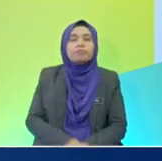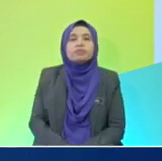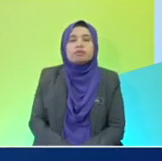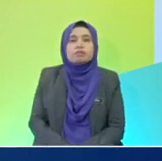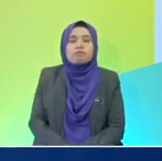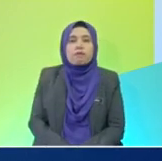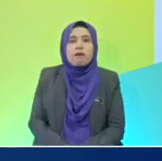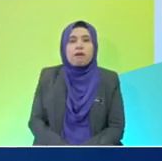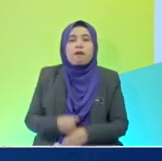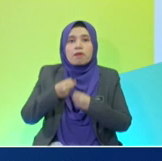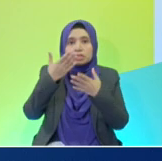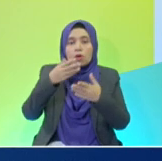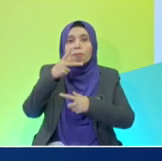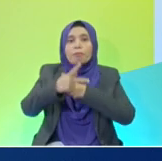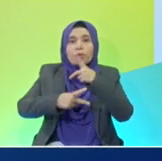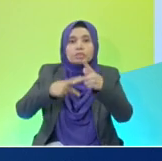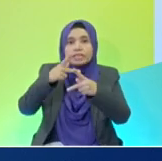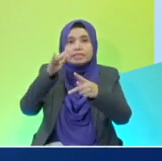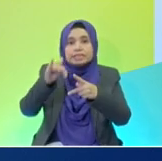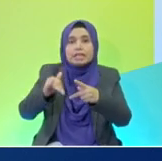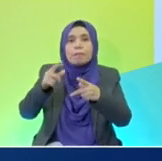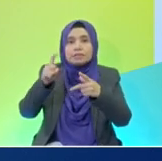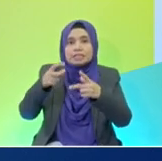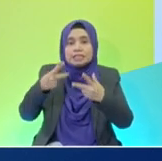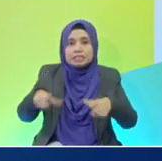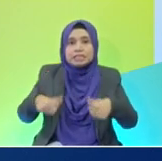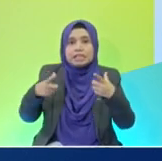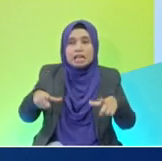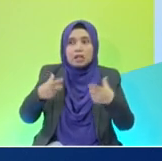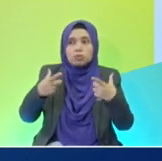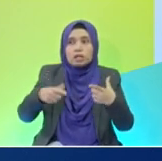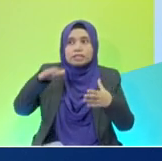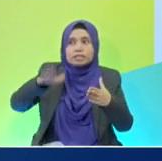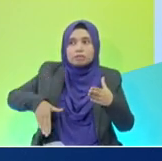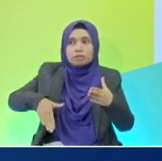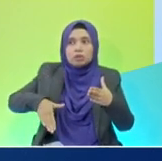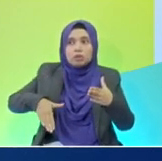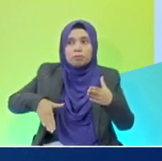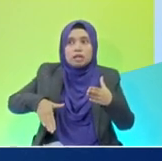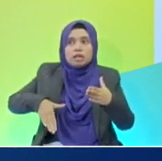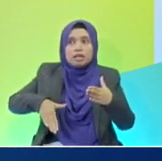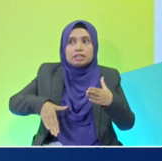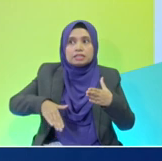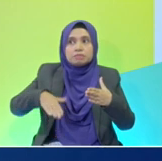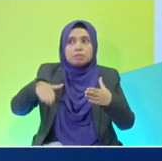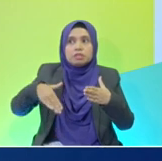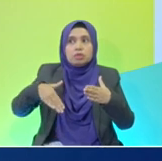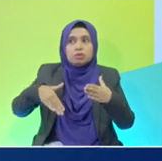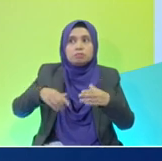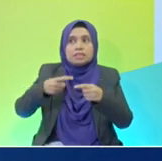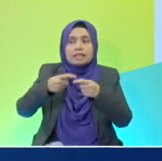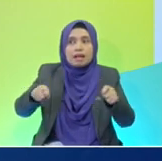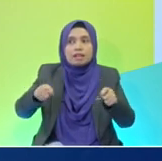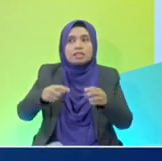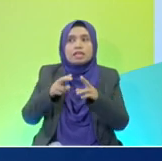luar Oke nantikan proses yang perlu dilakukan sebelum menanggalkan unit luar tanpa membebaskan gas Oke jadi